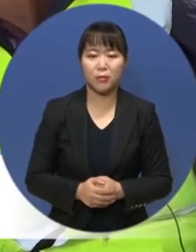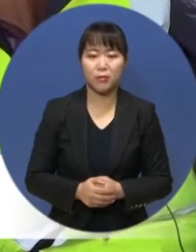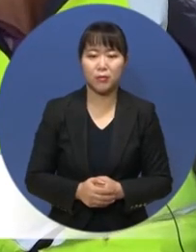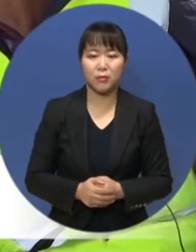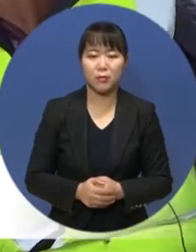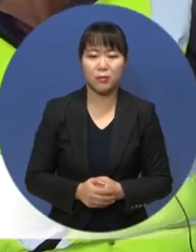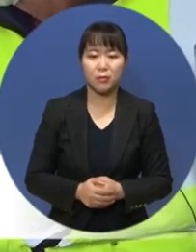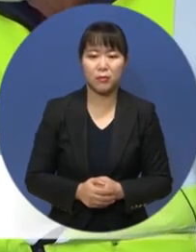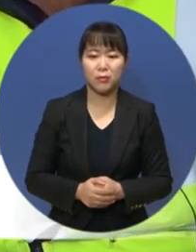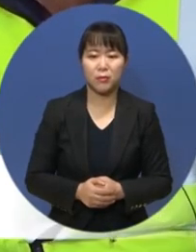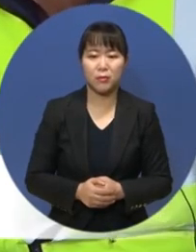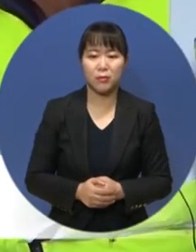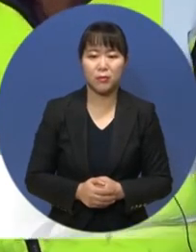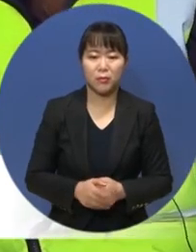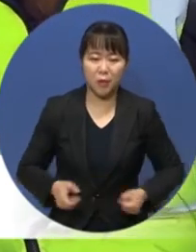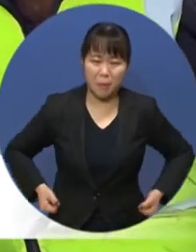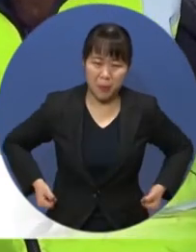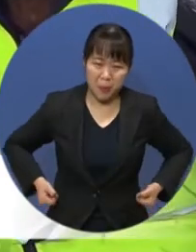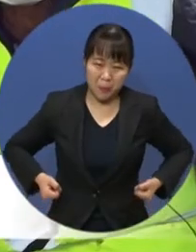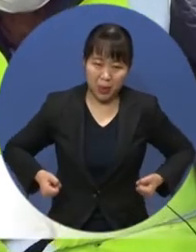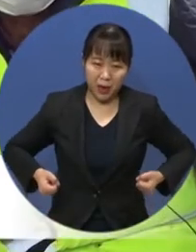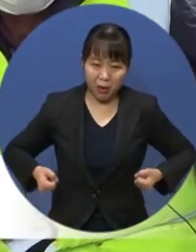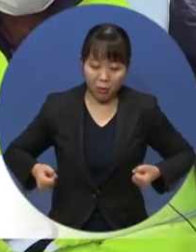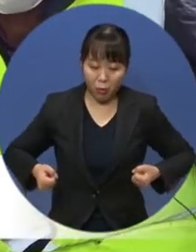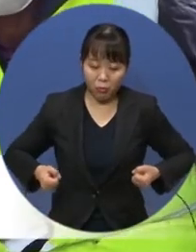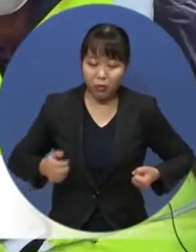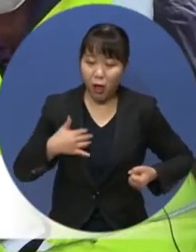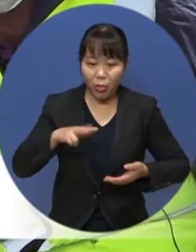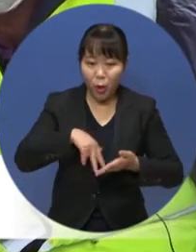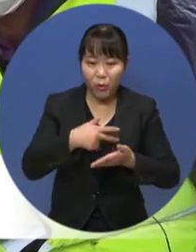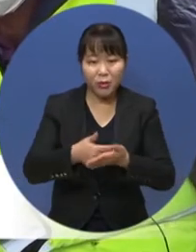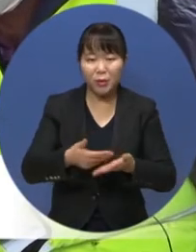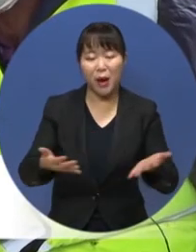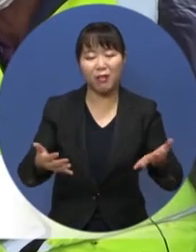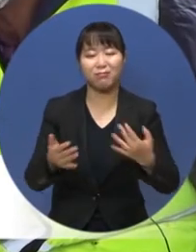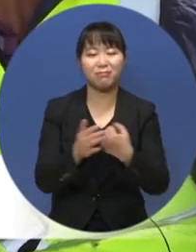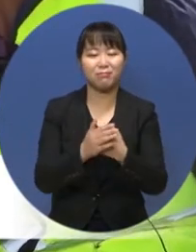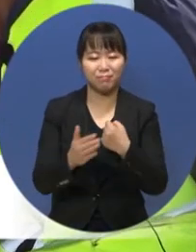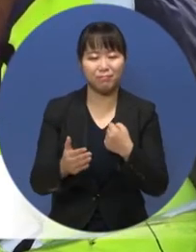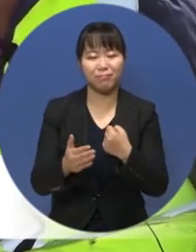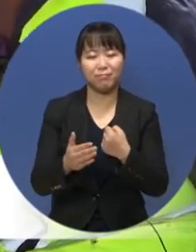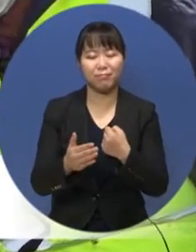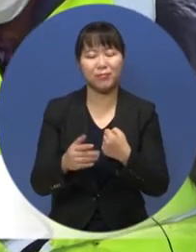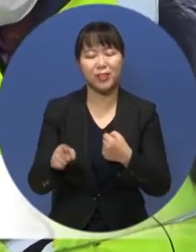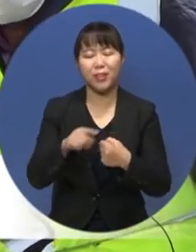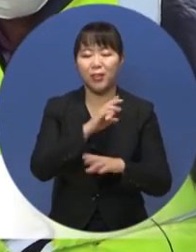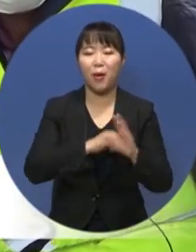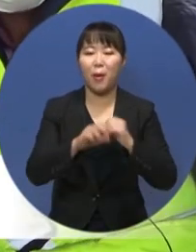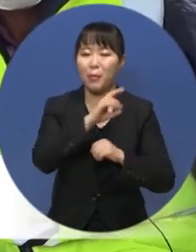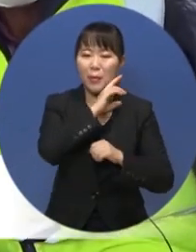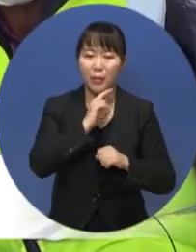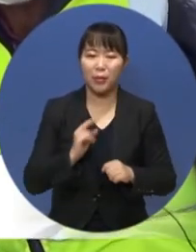근데, 리어카는 저런 건 넘어지는 염려가 없으니까. 짐이 아무것도 많이 실어도.